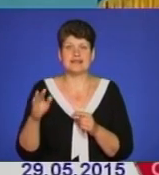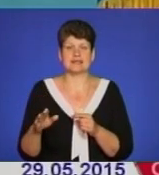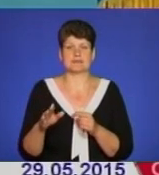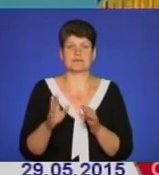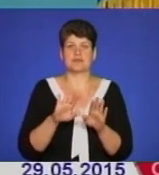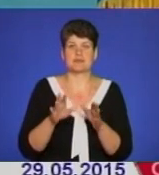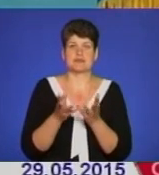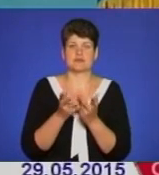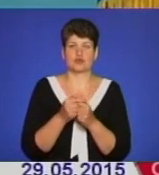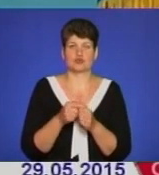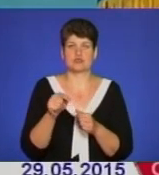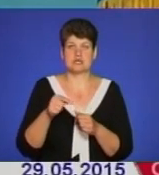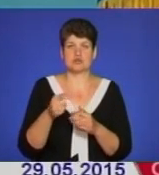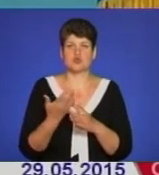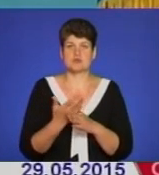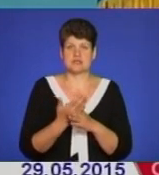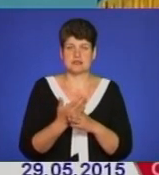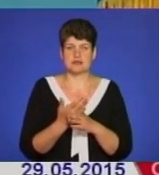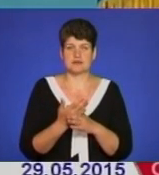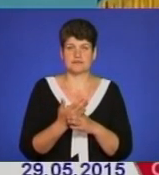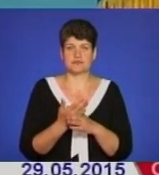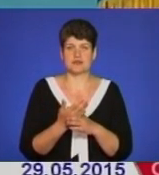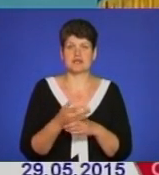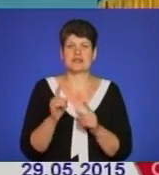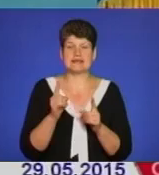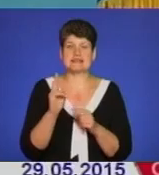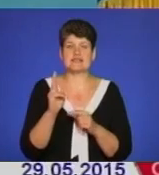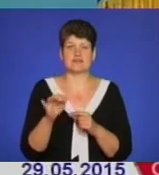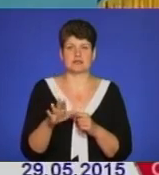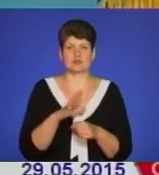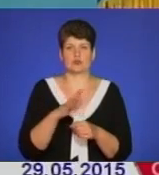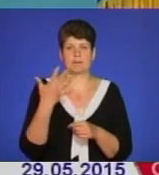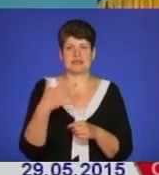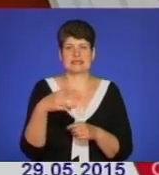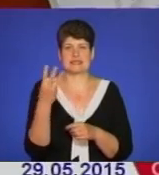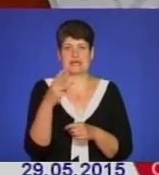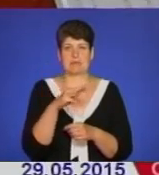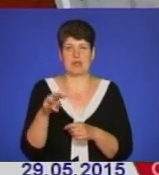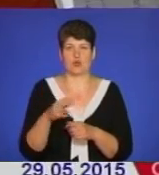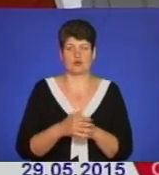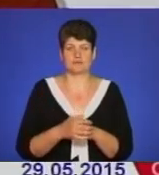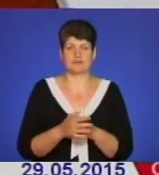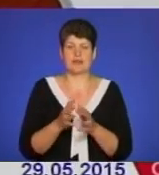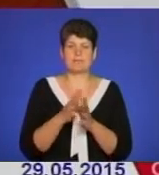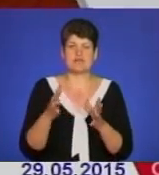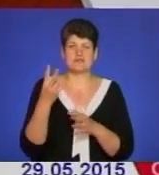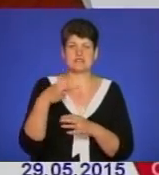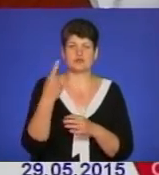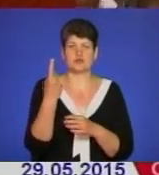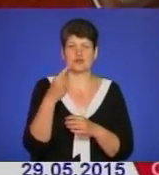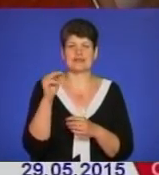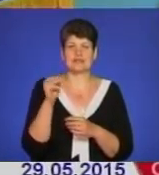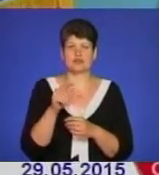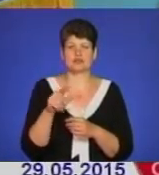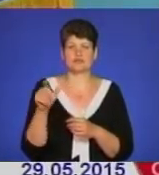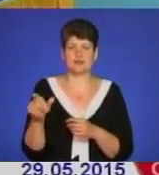перерахунку таких субсидій, тільки саме квітневе нарахування складало 53 мільйони. Більше 21 тисячі